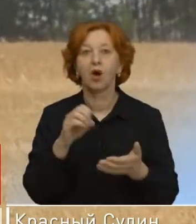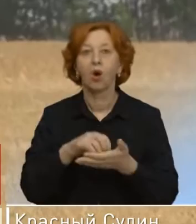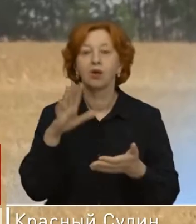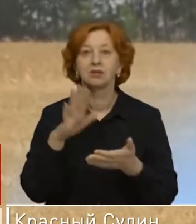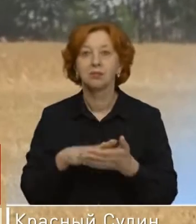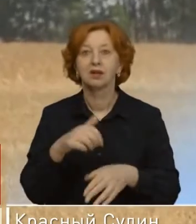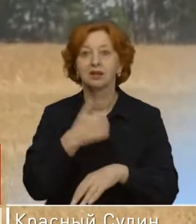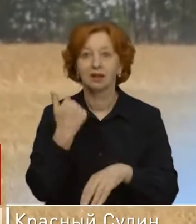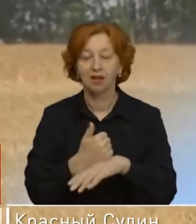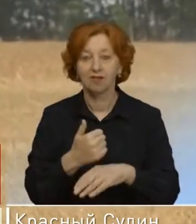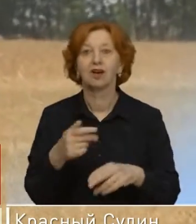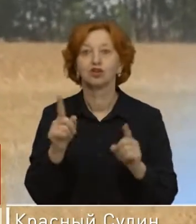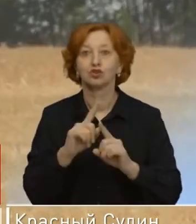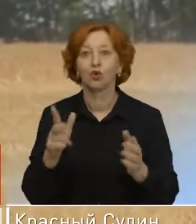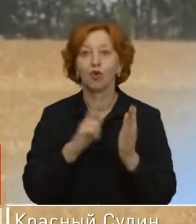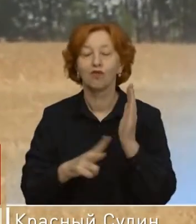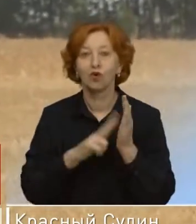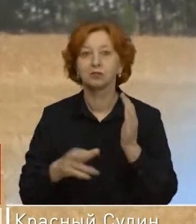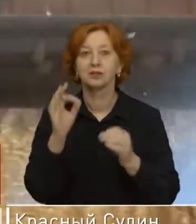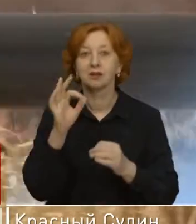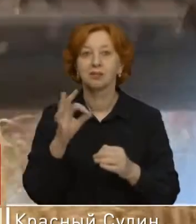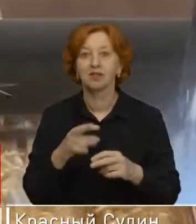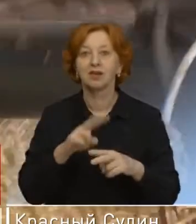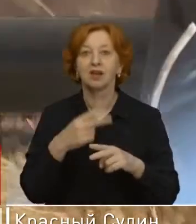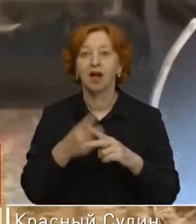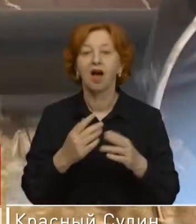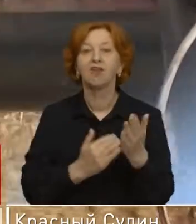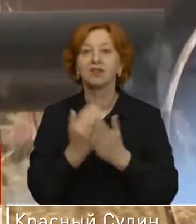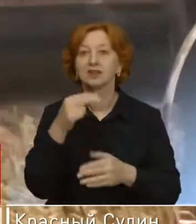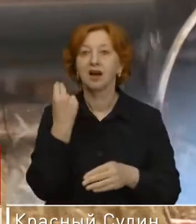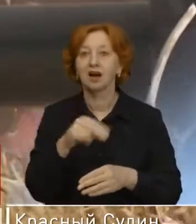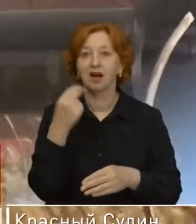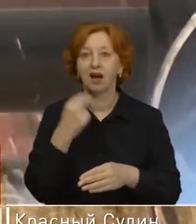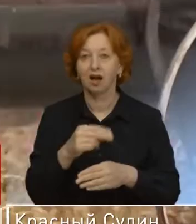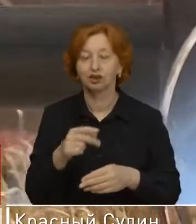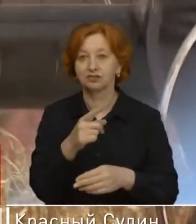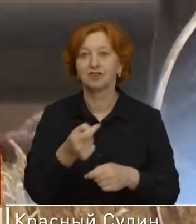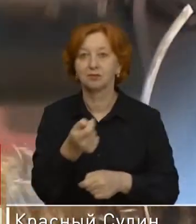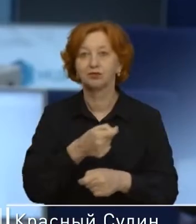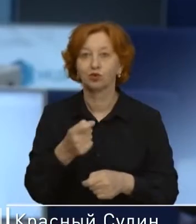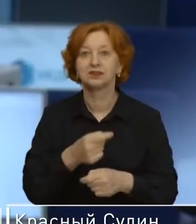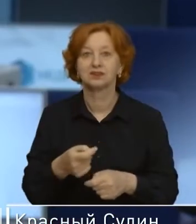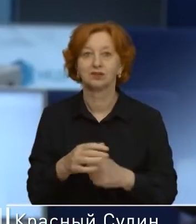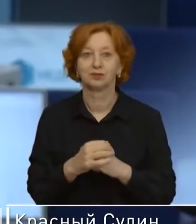что 98% собранного урожая – это высококачественное продовольственное зерно.